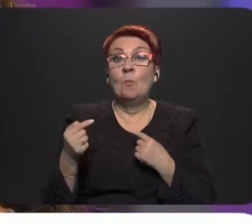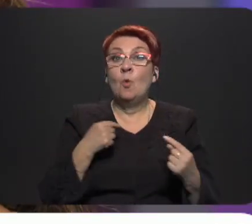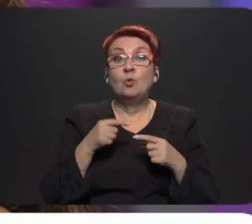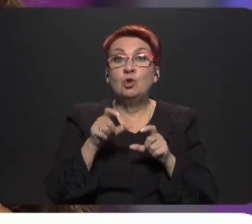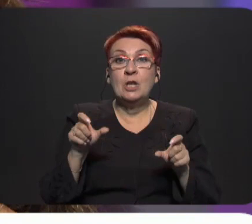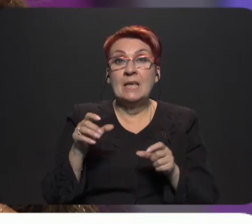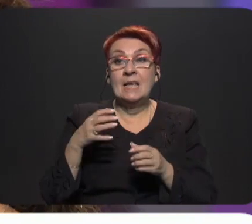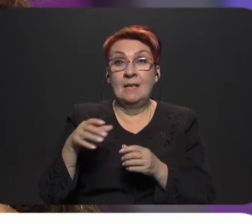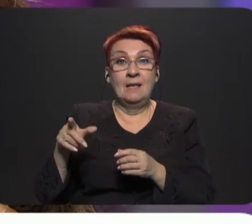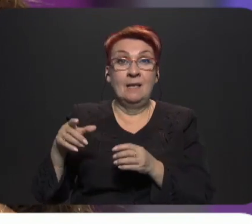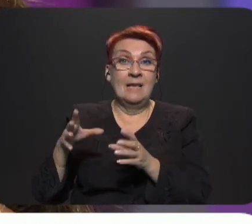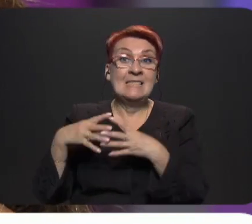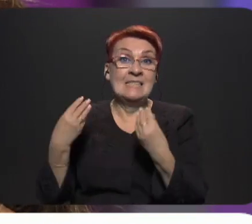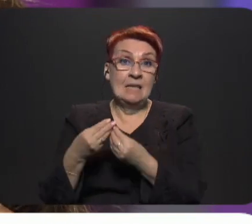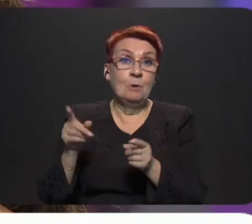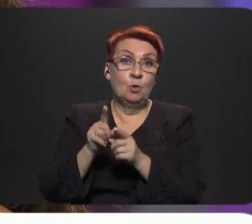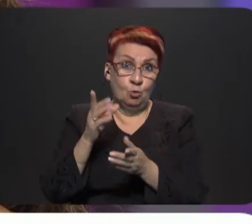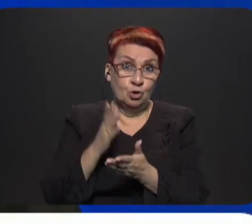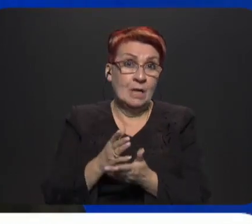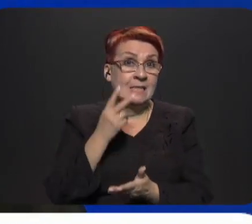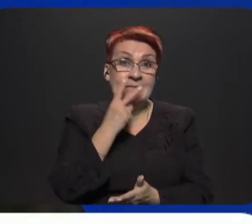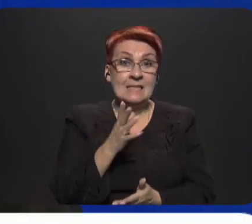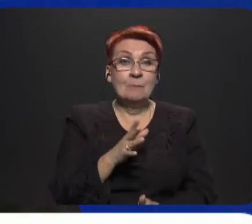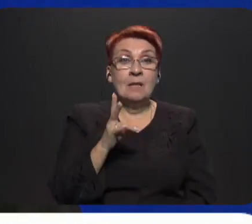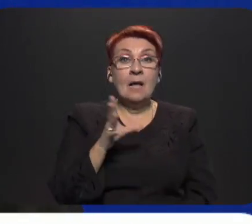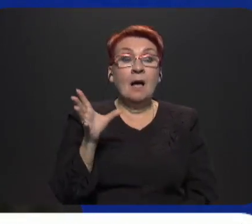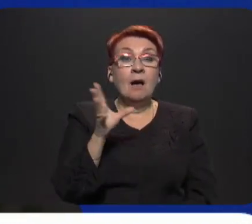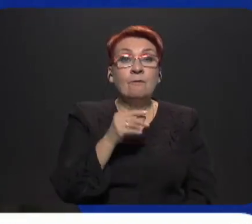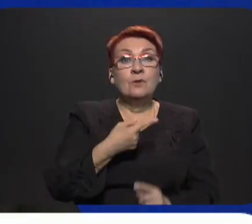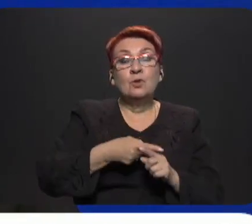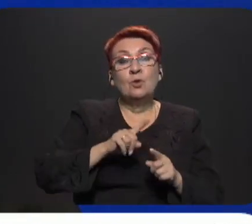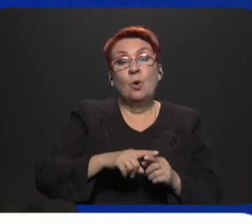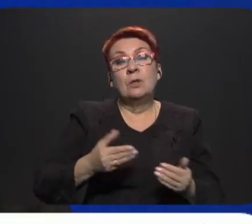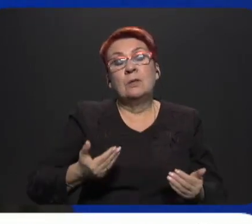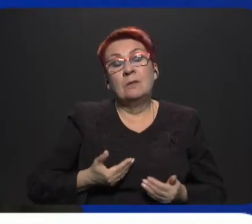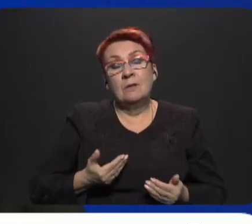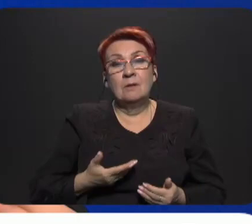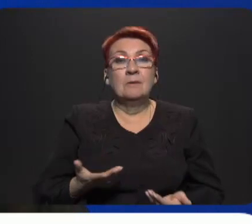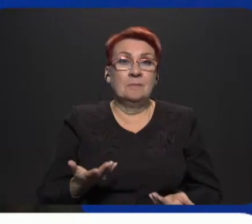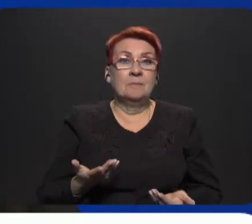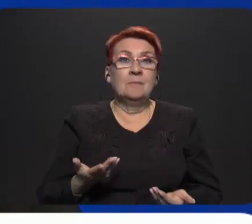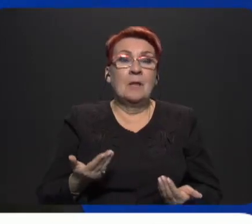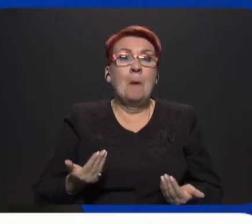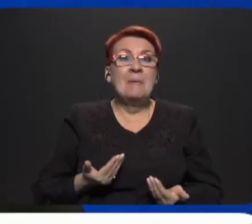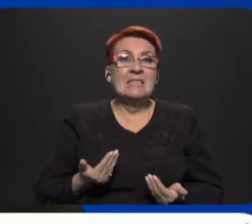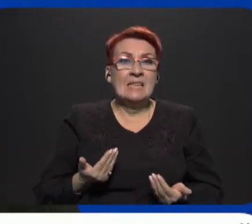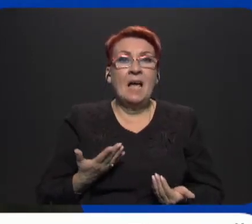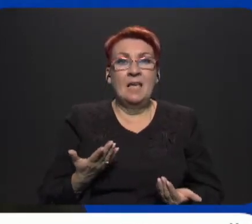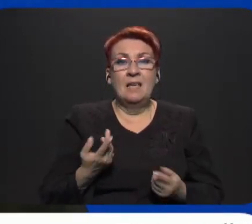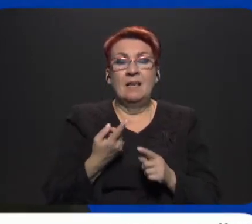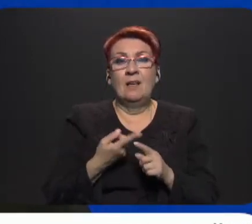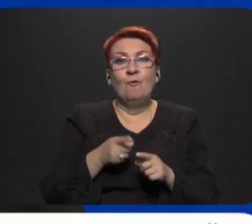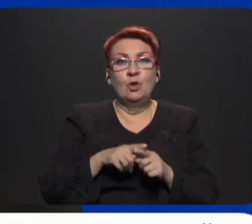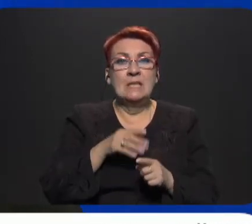что несмотря на всю эту суету, всю эту мирские житейские вот